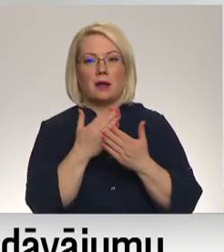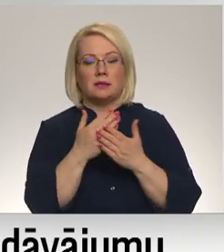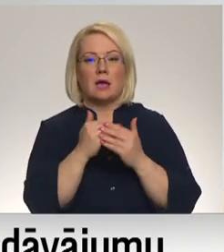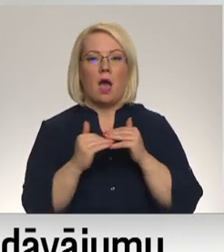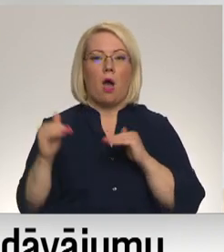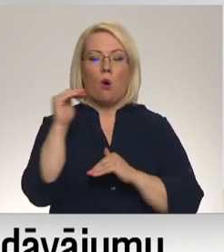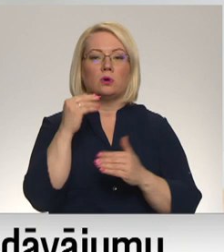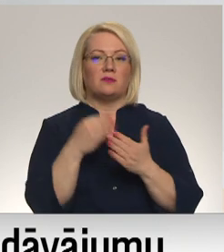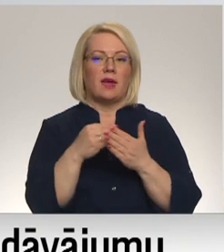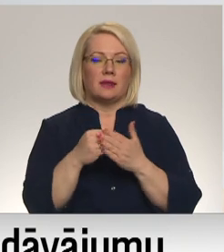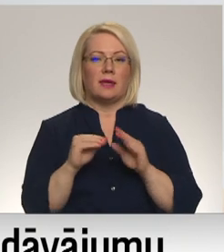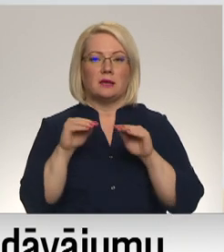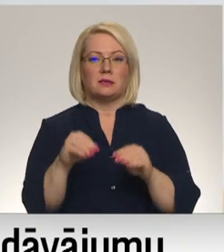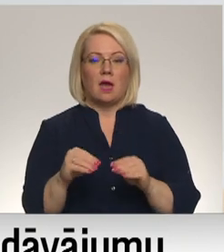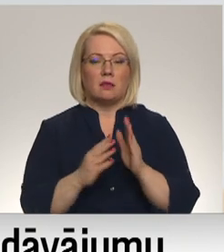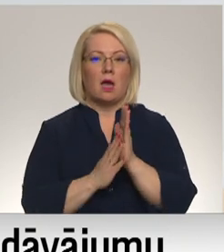augstvērtīgie stādi aug par vismaz par